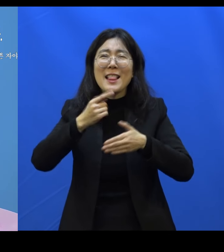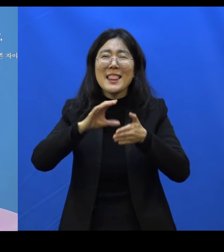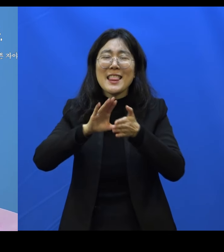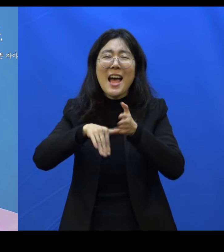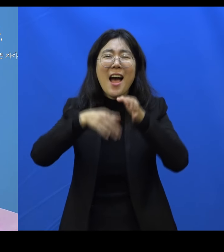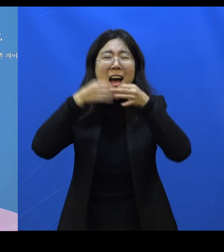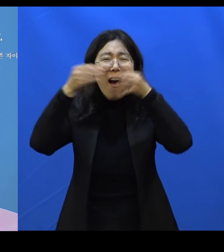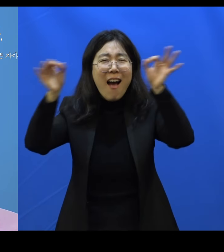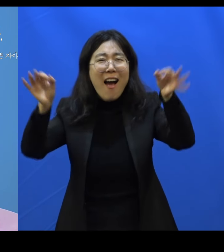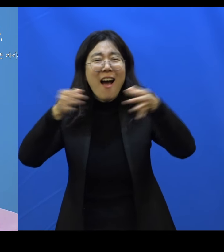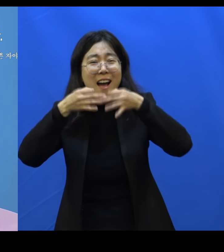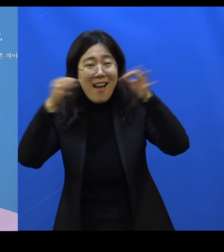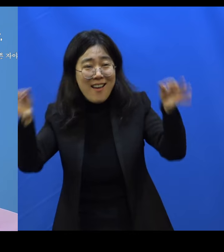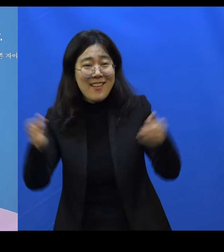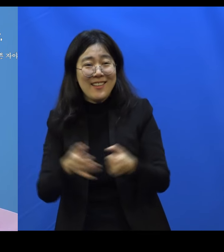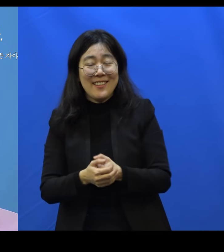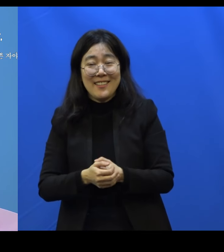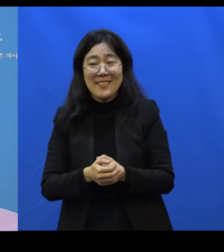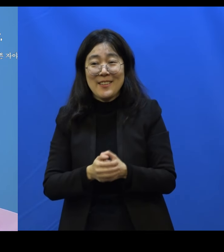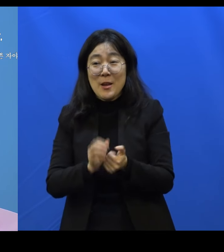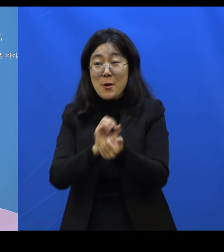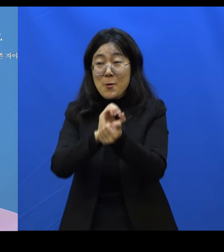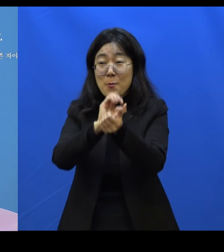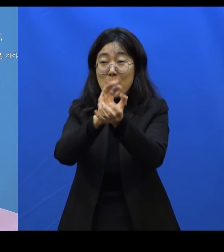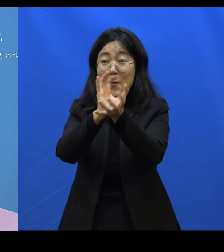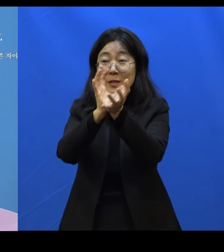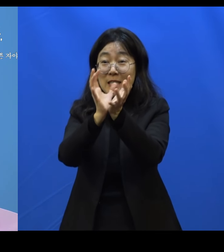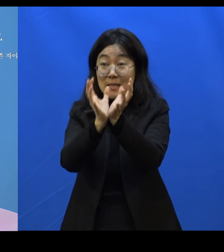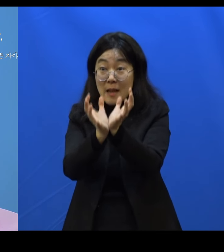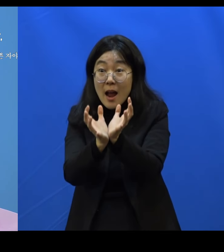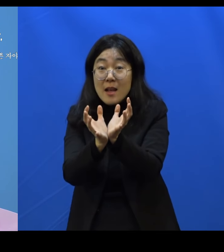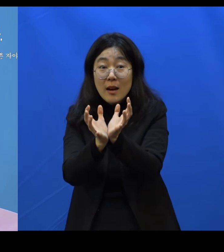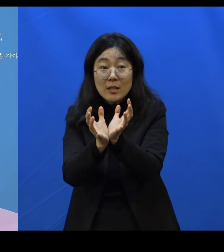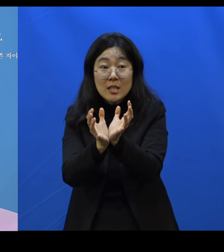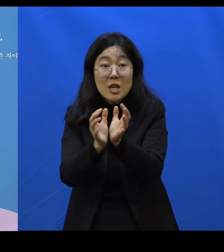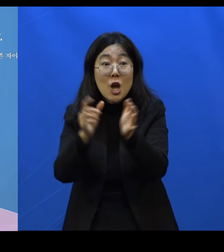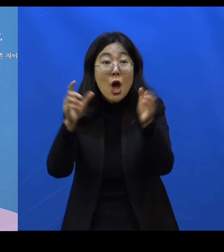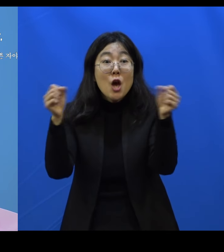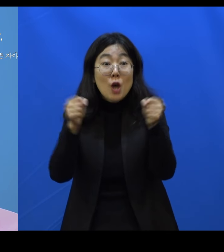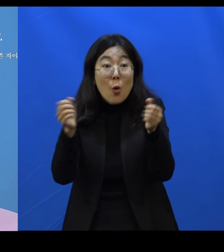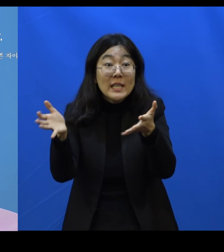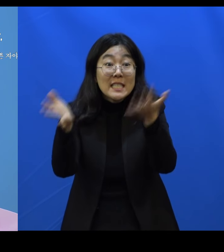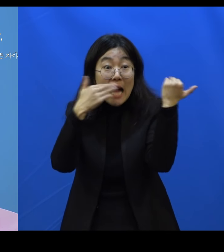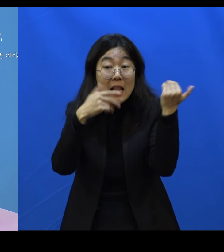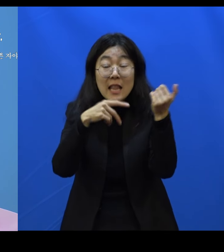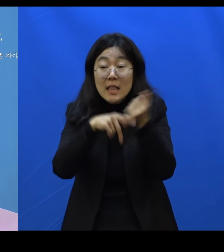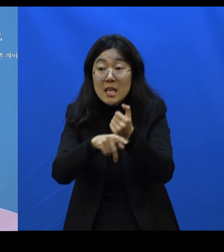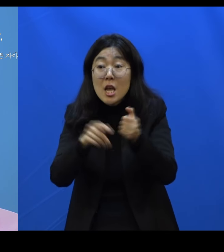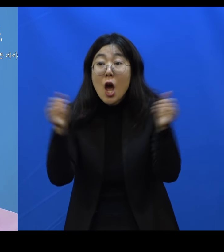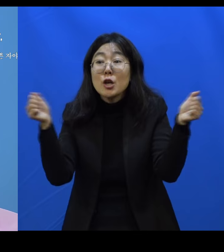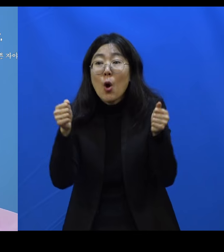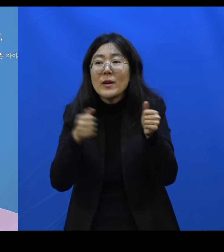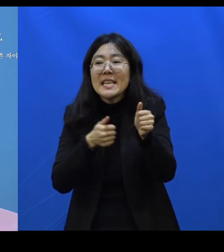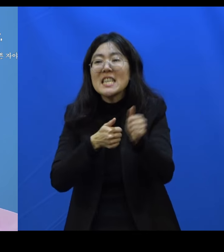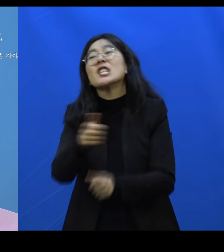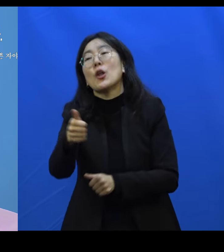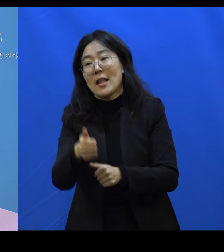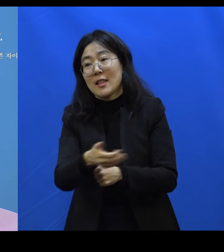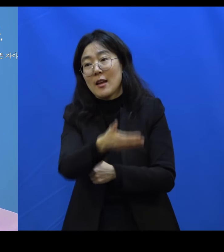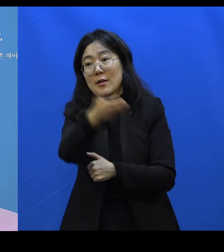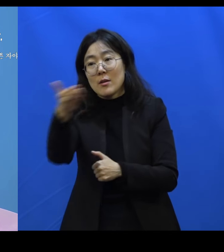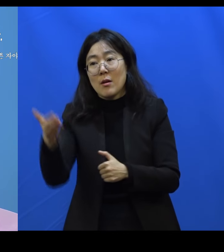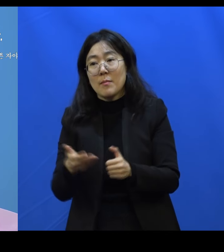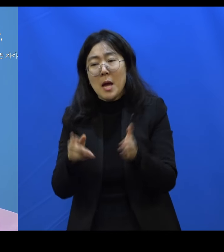거예요. 그래서 꽃이 피었다는 것은 겨울을 이겨냈다는 뜻입니다. 그런데 이것은 무엇을 의미합니까?